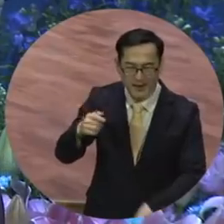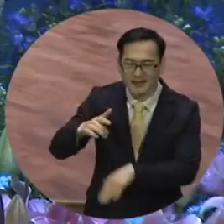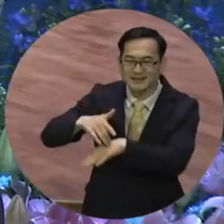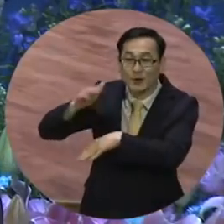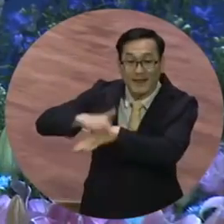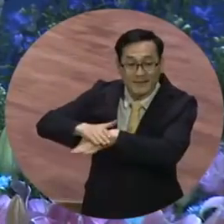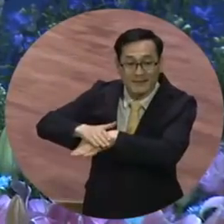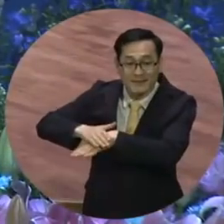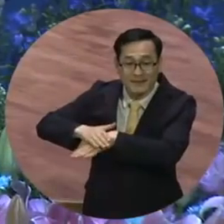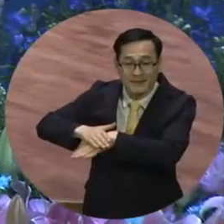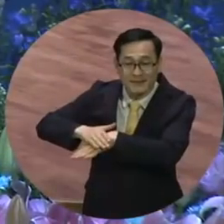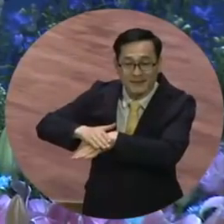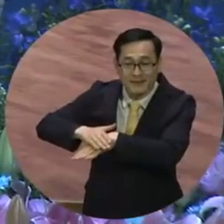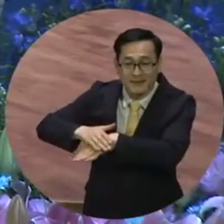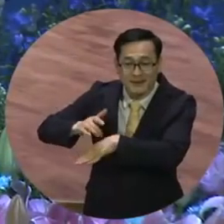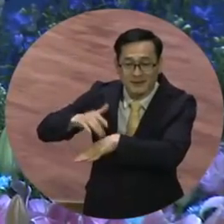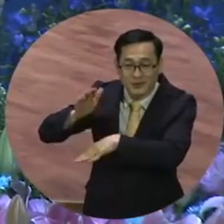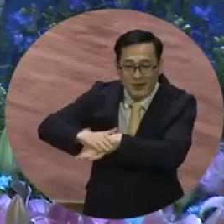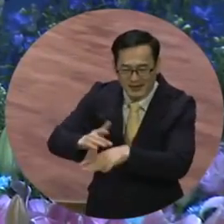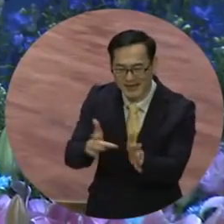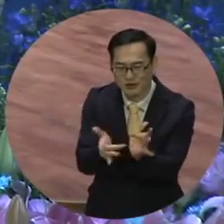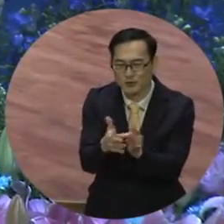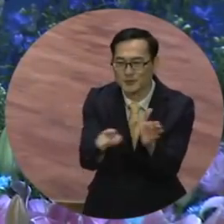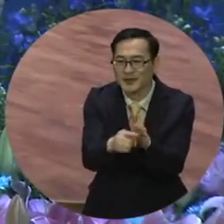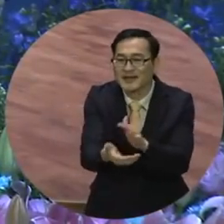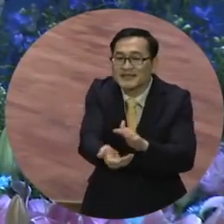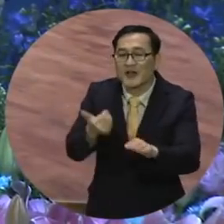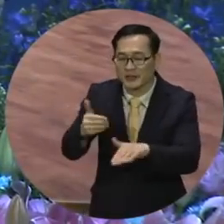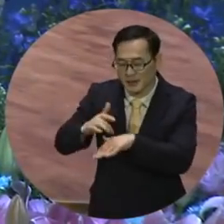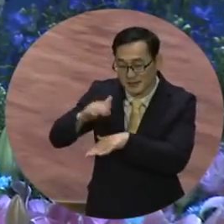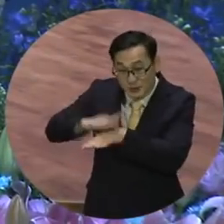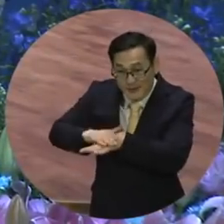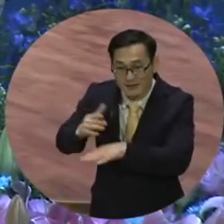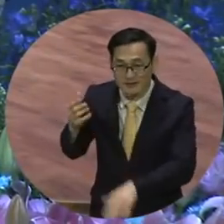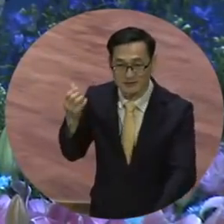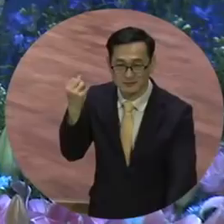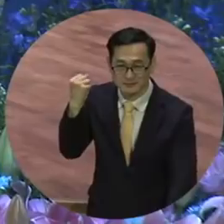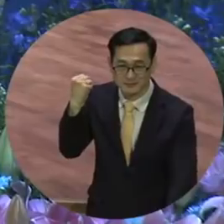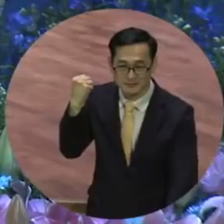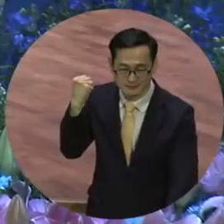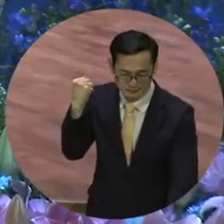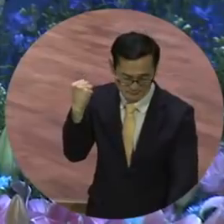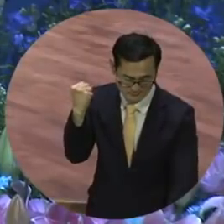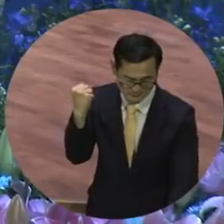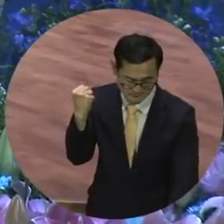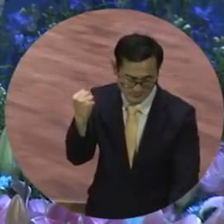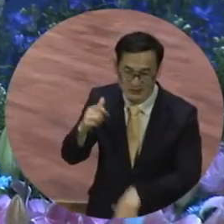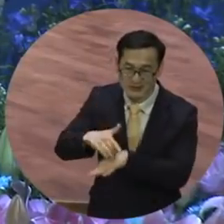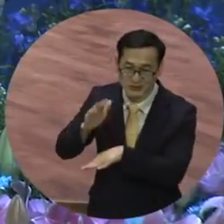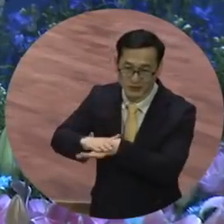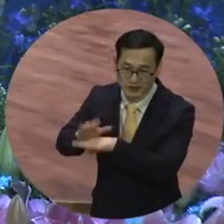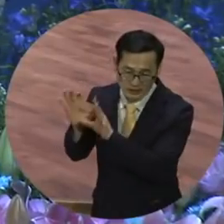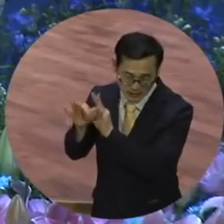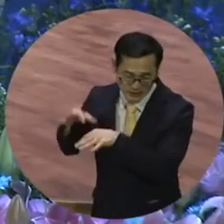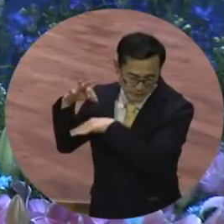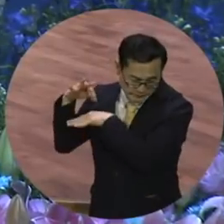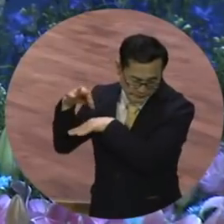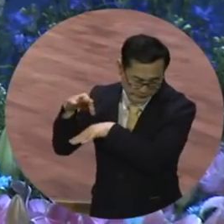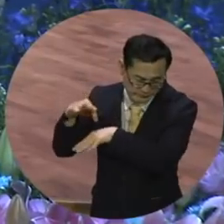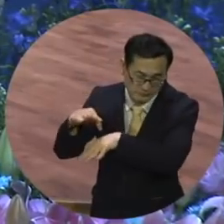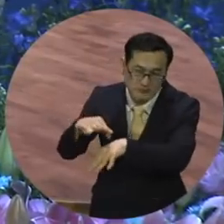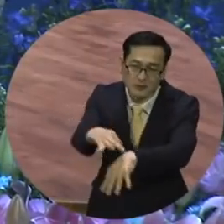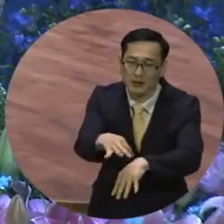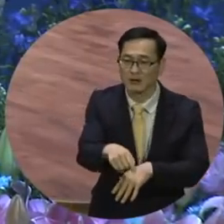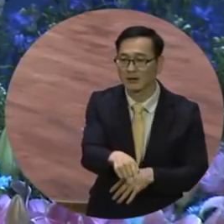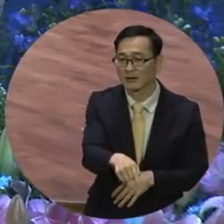체질이 과거 예수님 믿기 전에 가졌던 그 체질이 그대로 있는 거요. 체질이